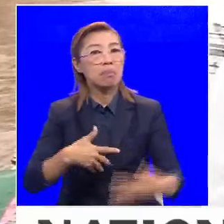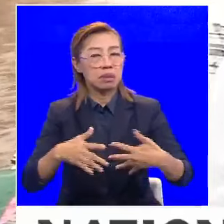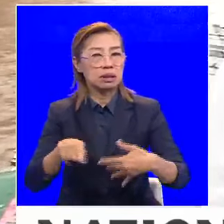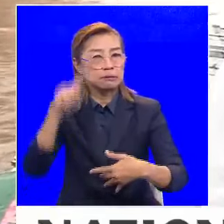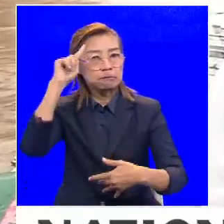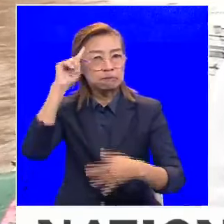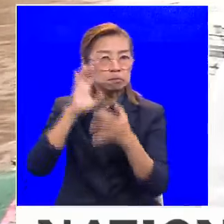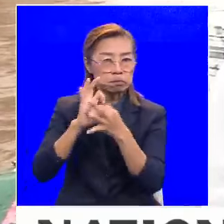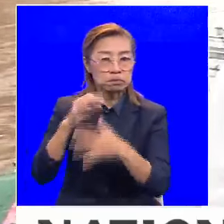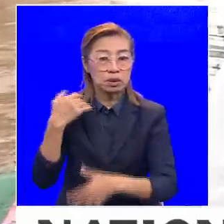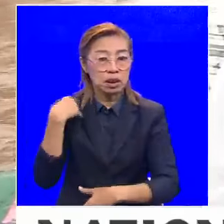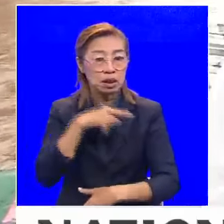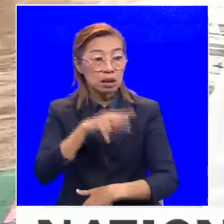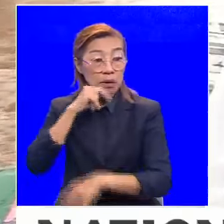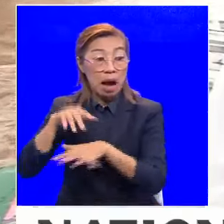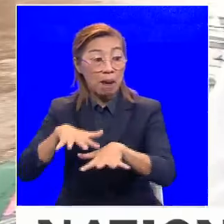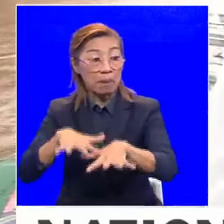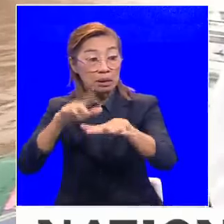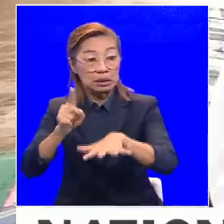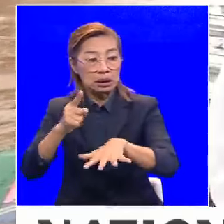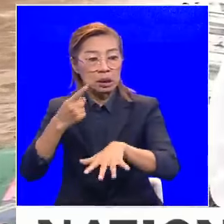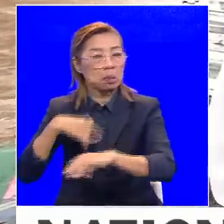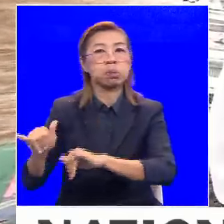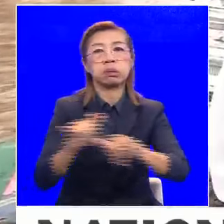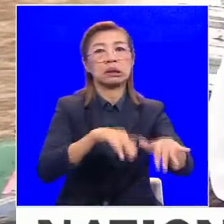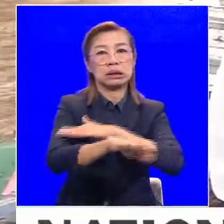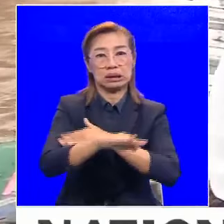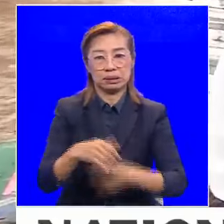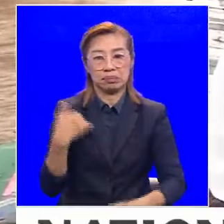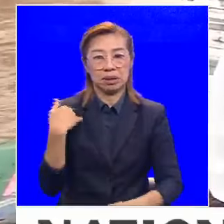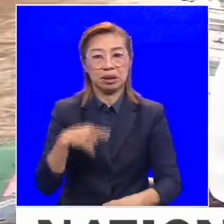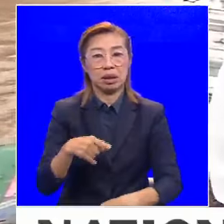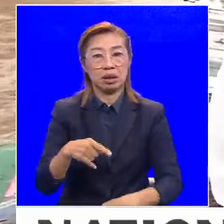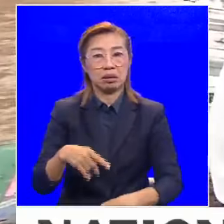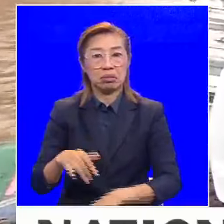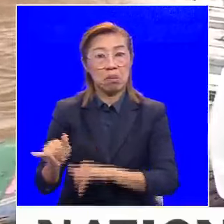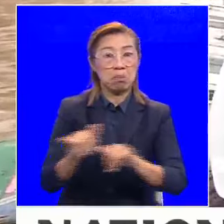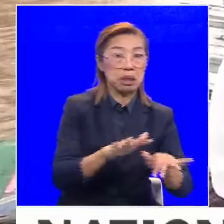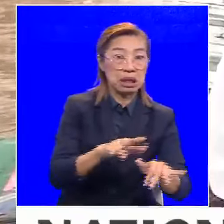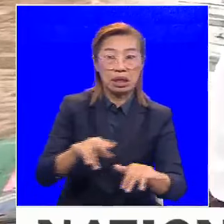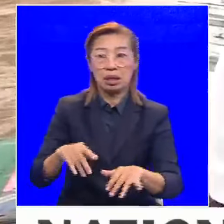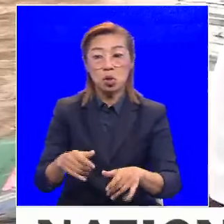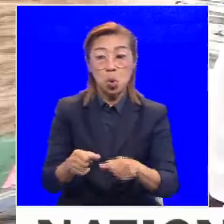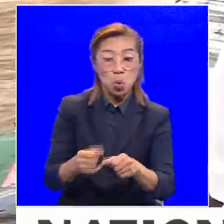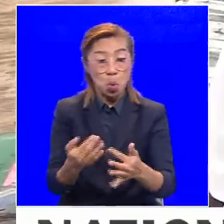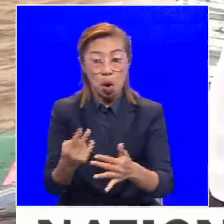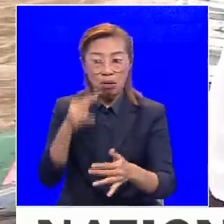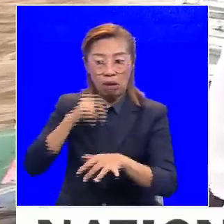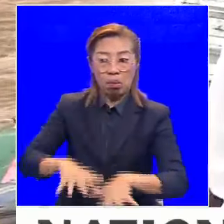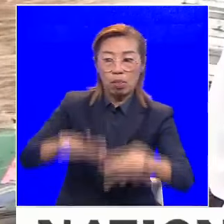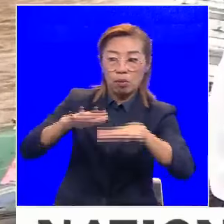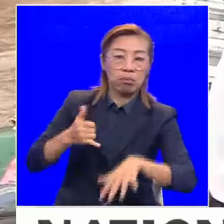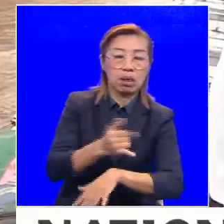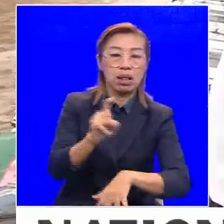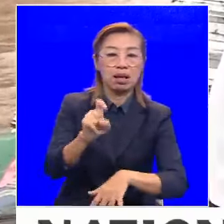าเยอะก็จงหนีออกจากบ้านถ้าไม่ออกก็กูออกไม่ตันพอเลี้ยงก็ไม่ใครมีเกแ